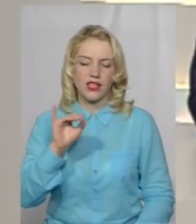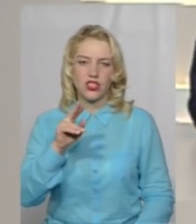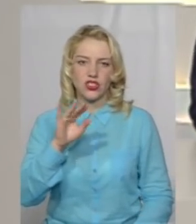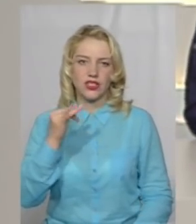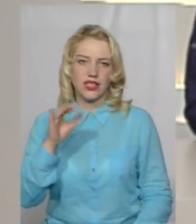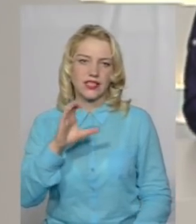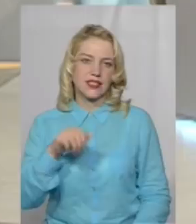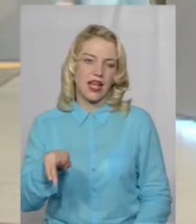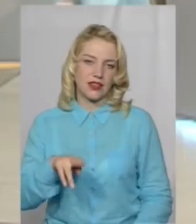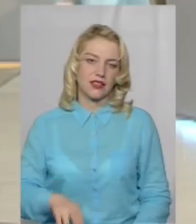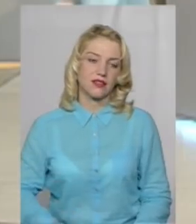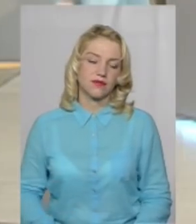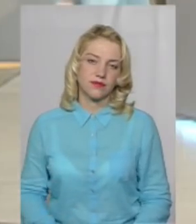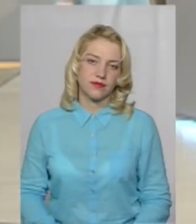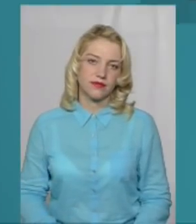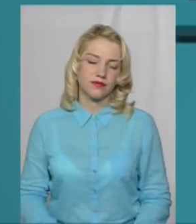і продовжимо з вами розмову.